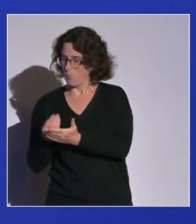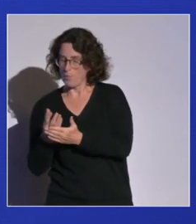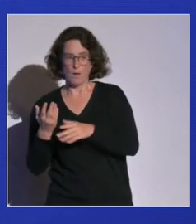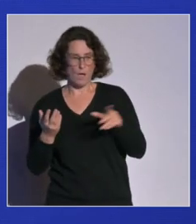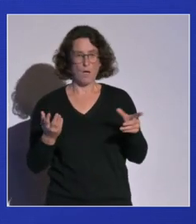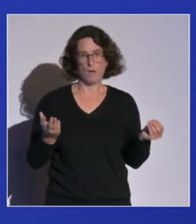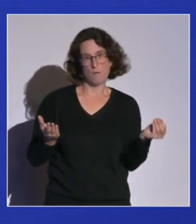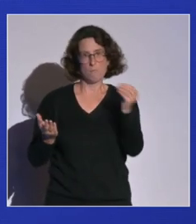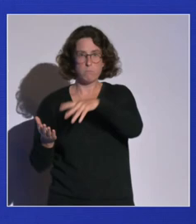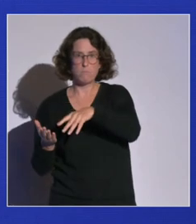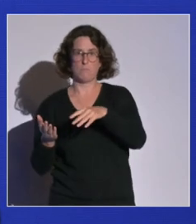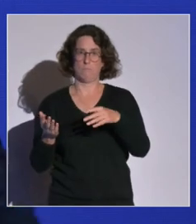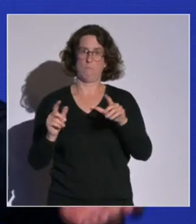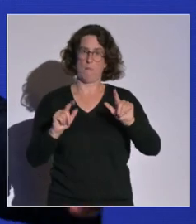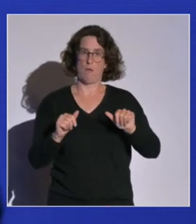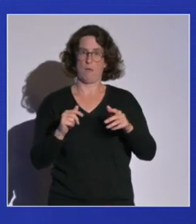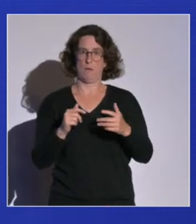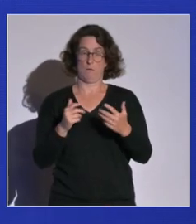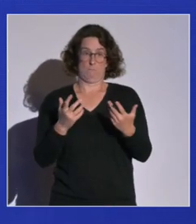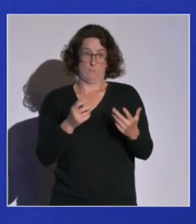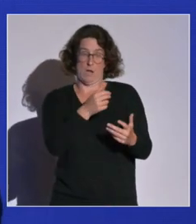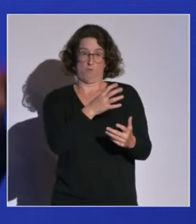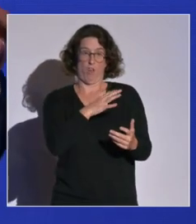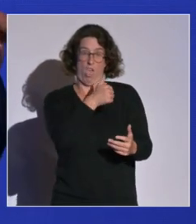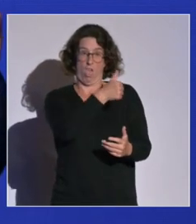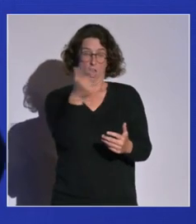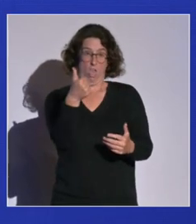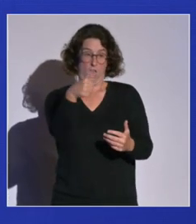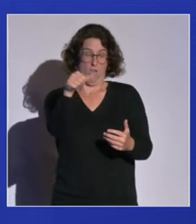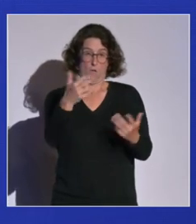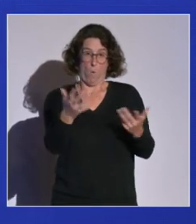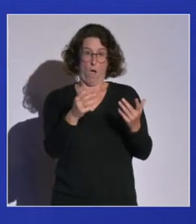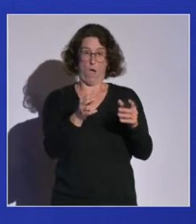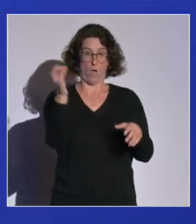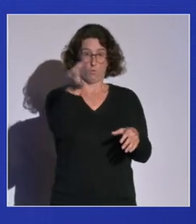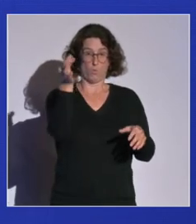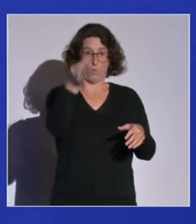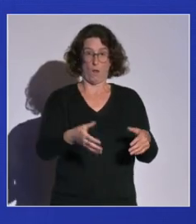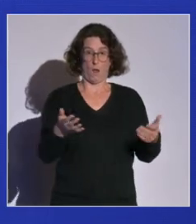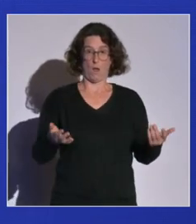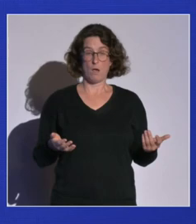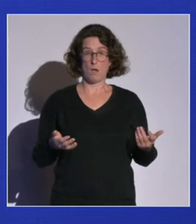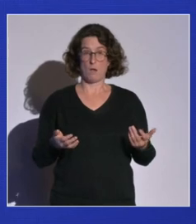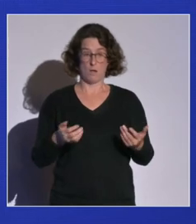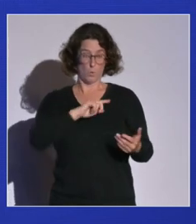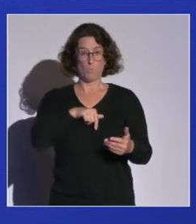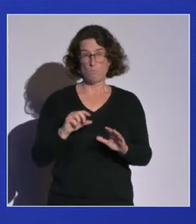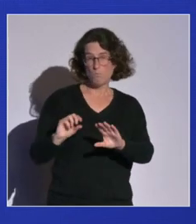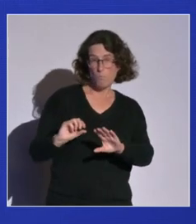non émettrice de gaz à effet de serre, c'est le nucléaire. Et il se trouve que nous sommes parmi les premiers dans le